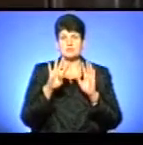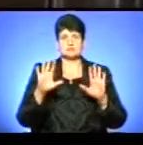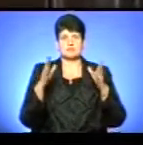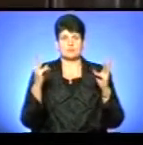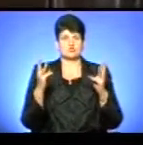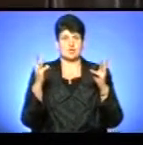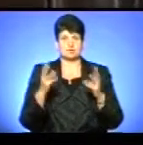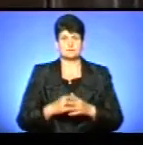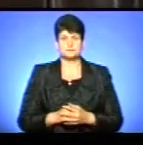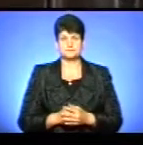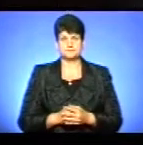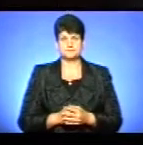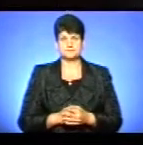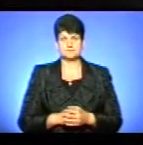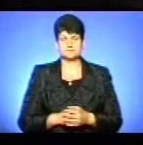пожежа.